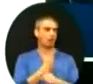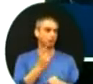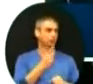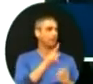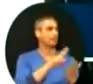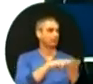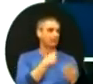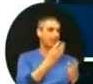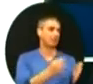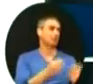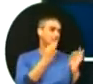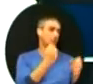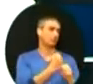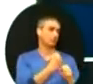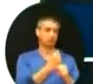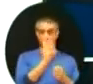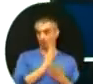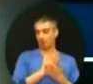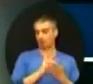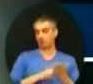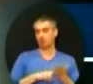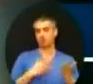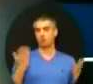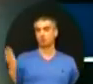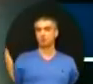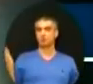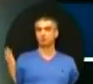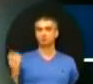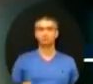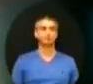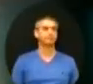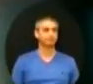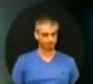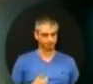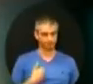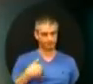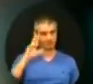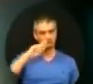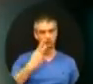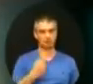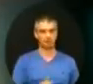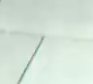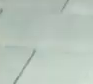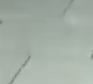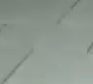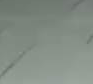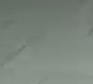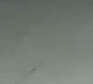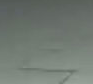בגץ רק נתן עיכוב ביצוע. ואגב, זה גם החלטה נכונה. תודה רבה, אנחנו לקריאה השנייה.